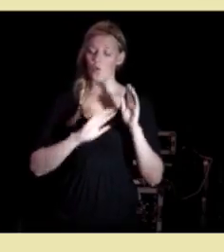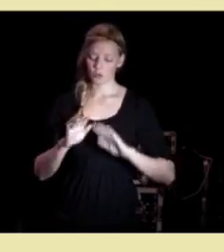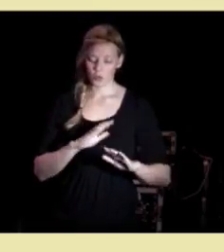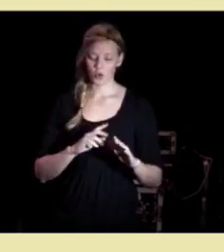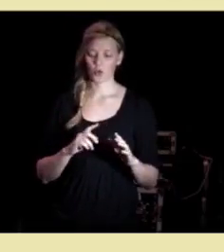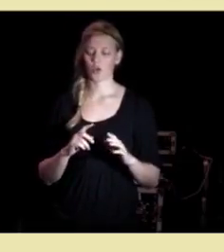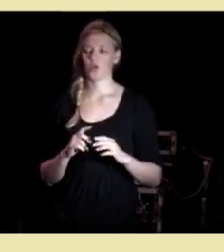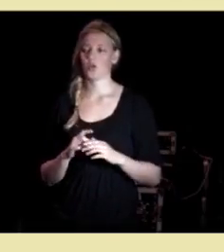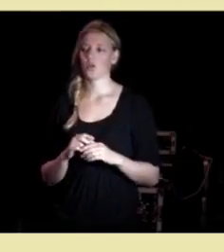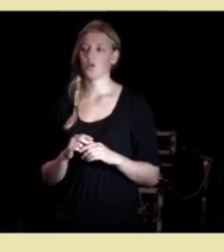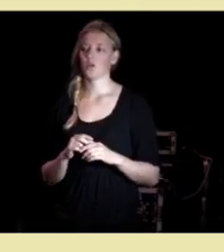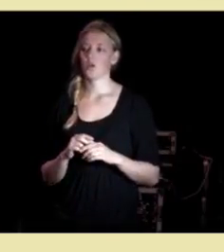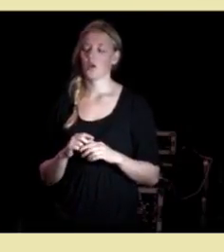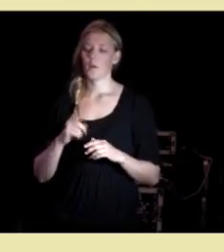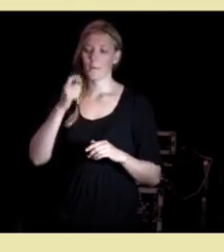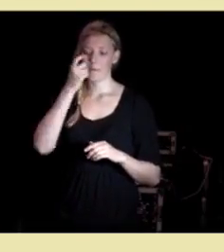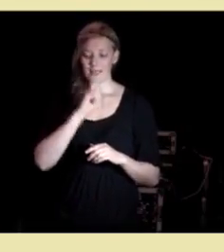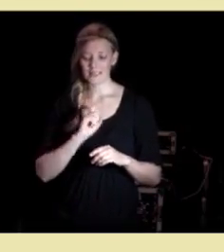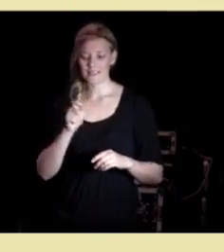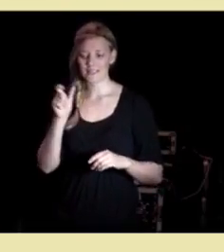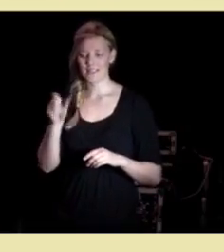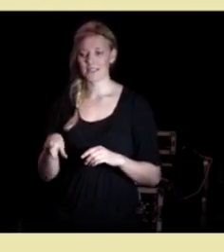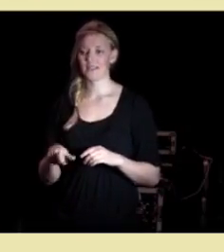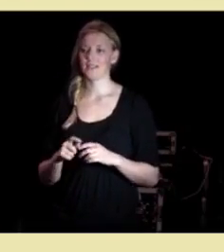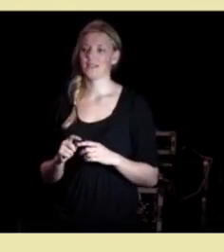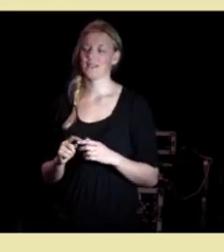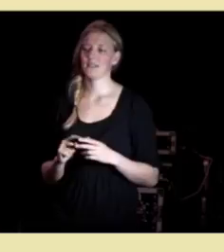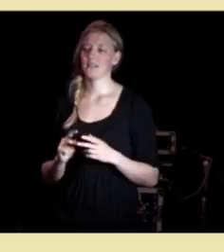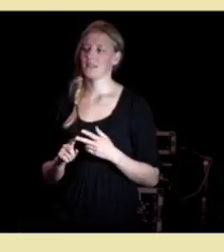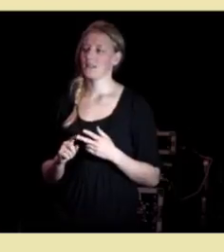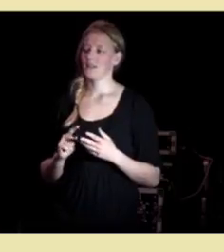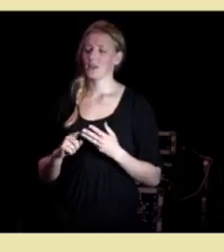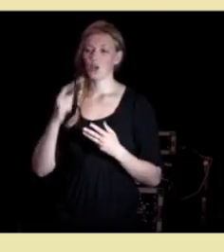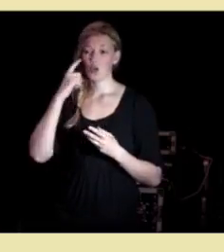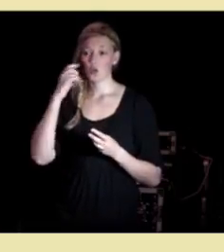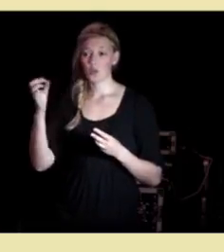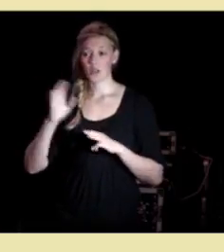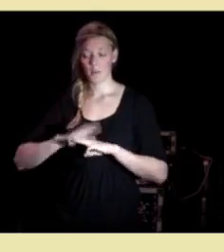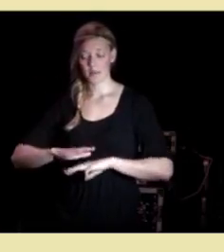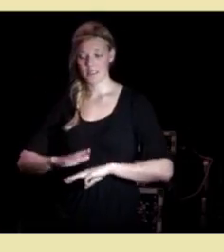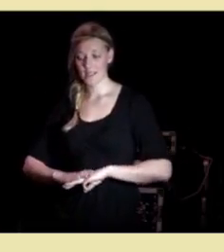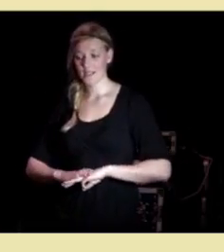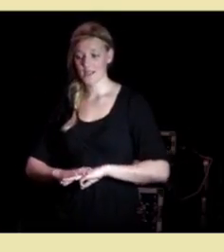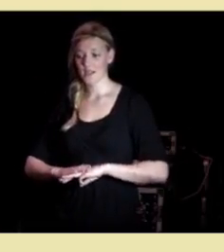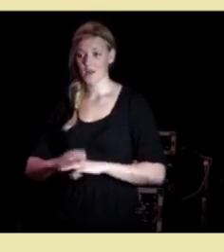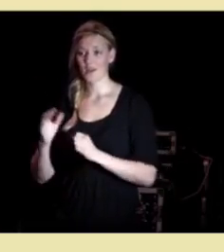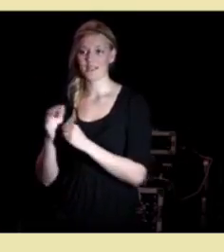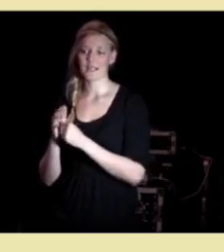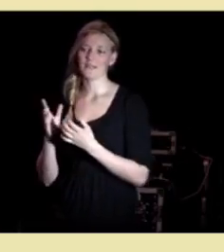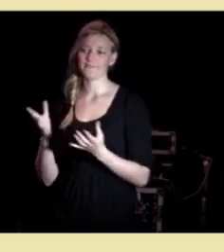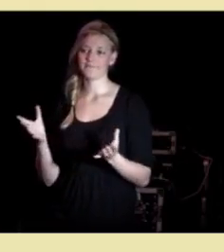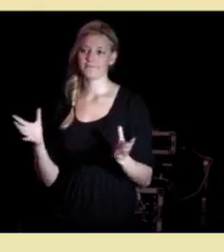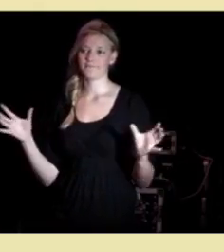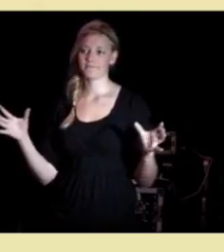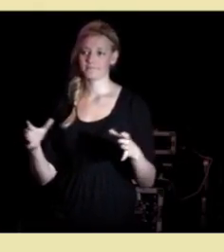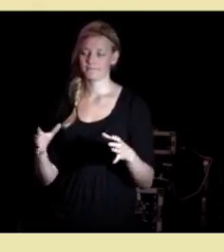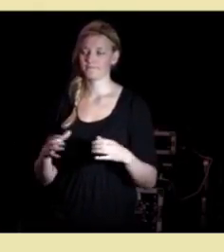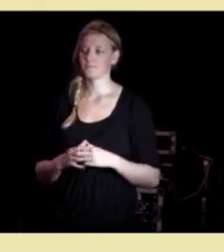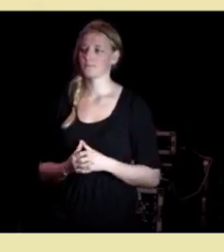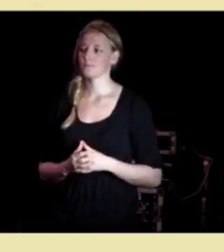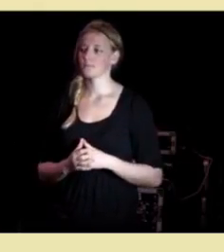er menneskeligheten, det er det kunnskapsbaserte, det er kjernen.